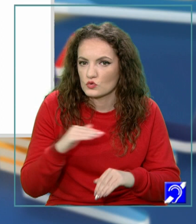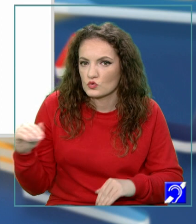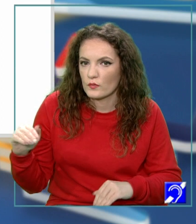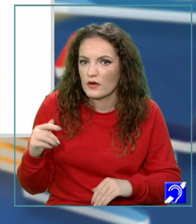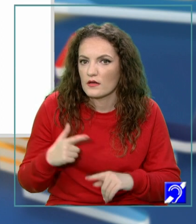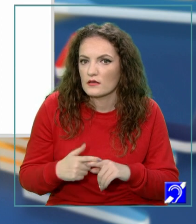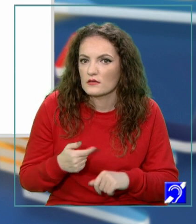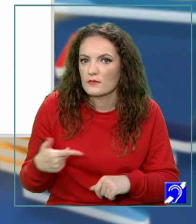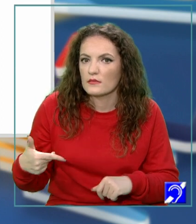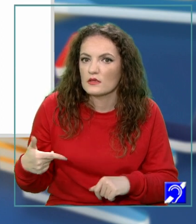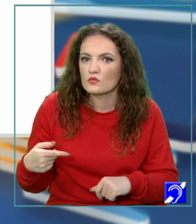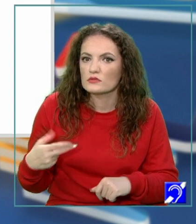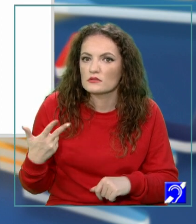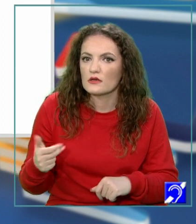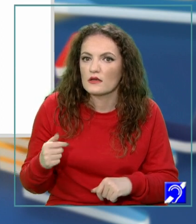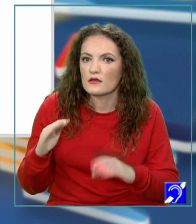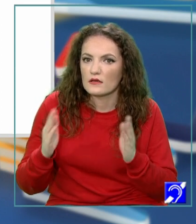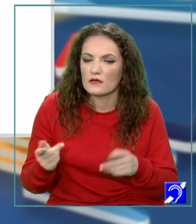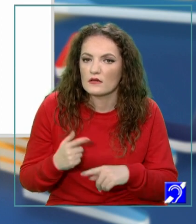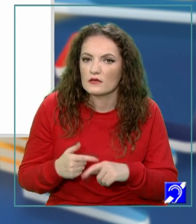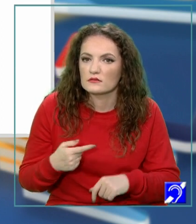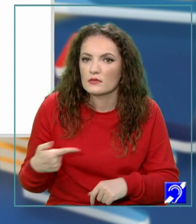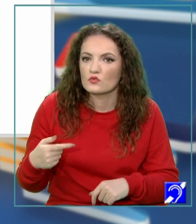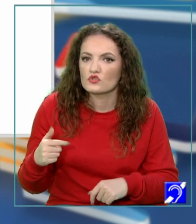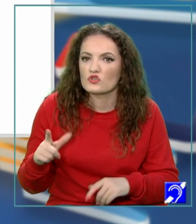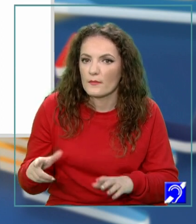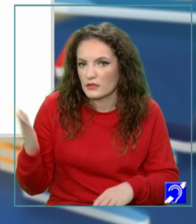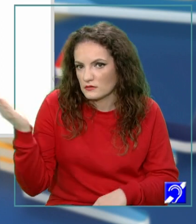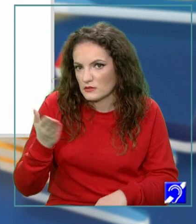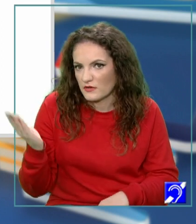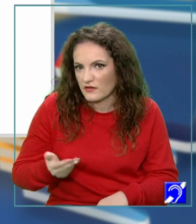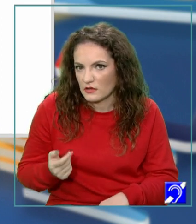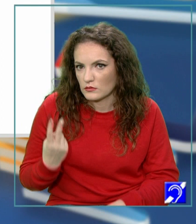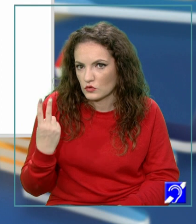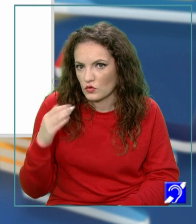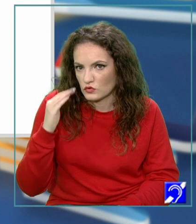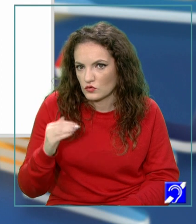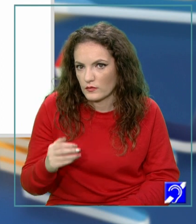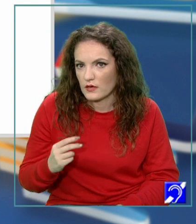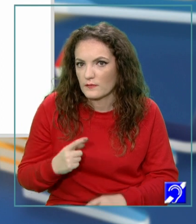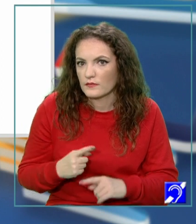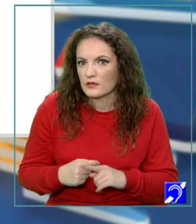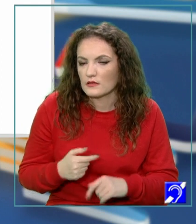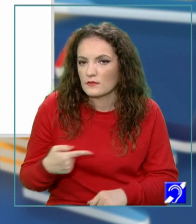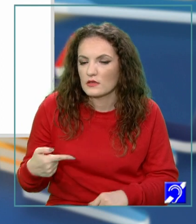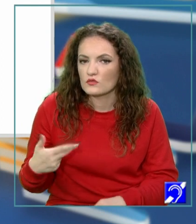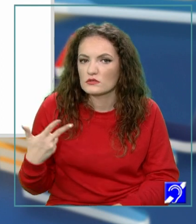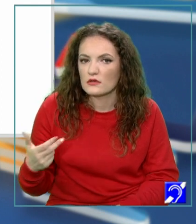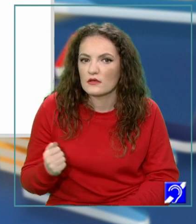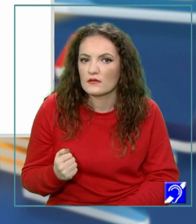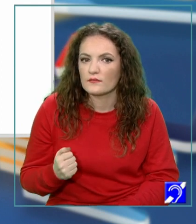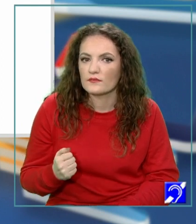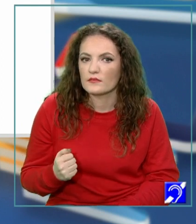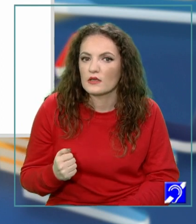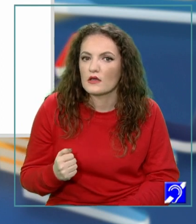x minus 7. Simplific fracția cu x minus 7 și voi obține 2 supra x minus 3. Înseamnă că rezultatul